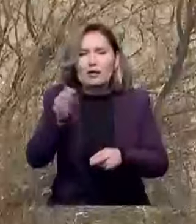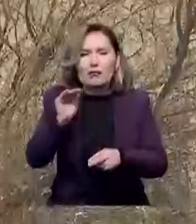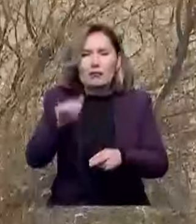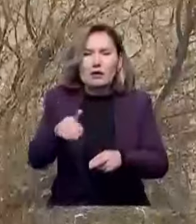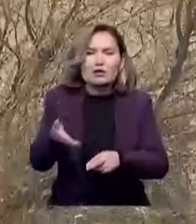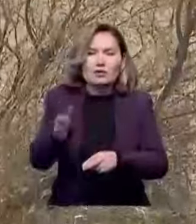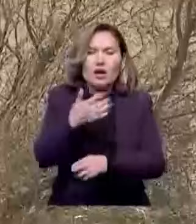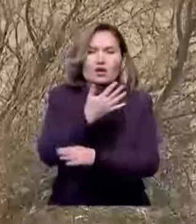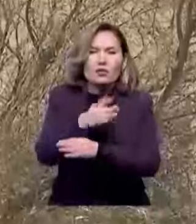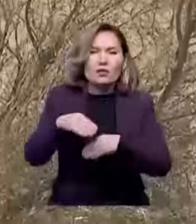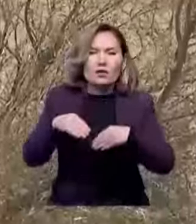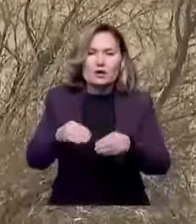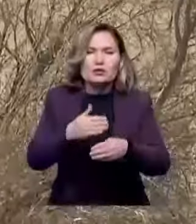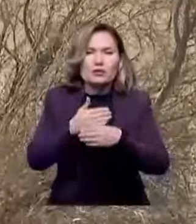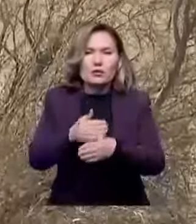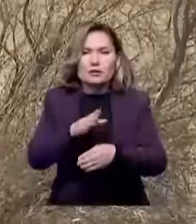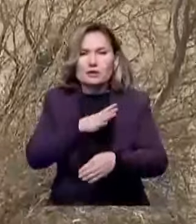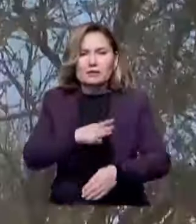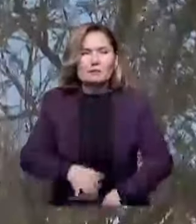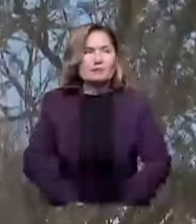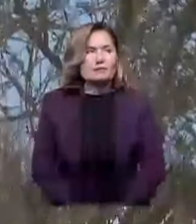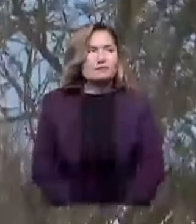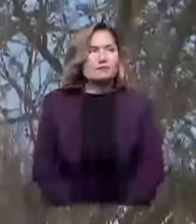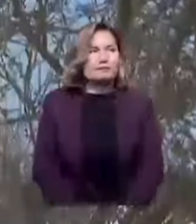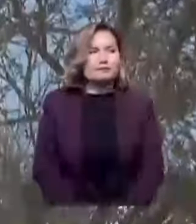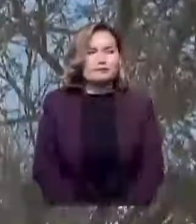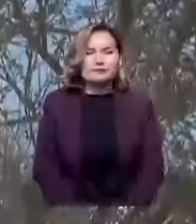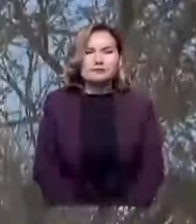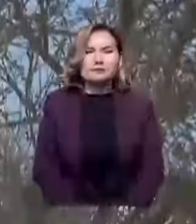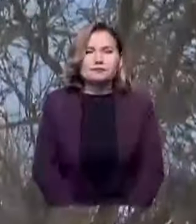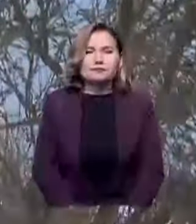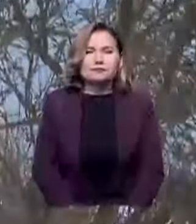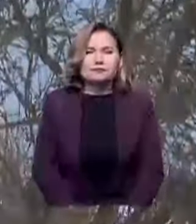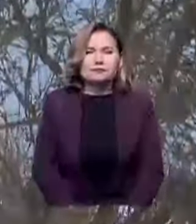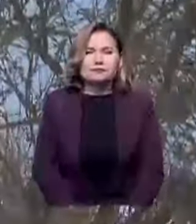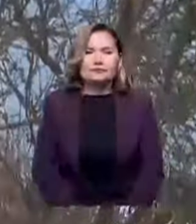ағаш отырғызған. Нұрлан Жақпек, Нұржан Мұзарапшин, Айтмұхамед Байділдаев, Қызылорда облысы, 24 кейзет.